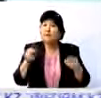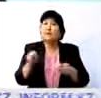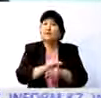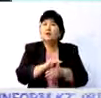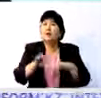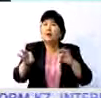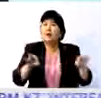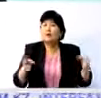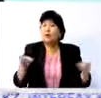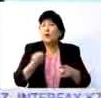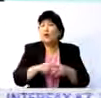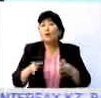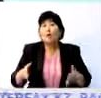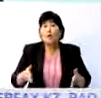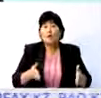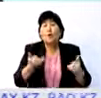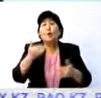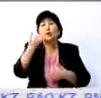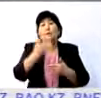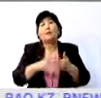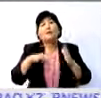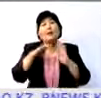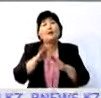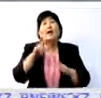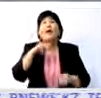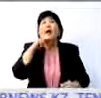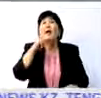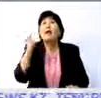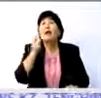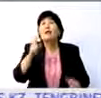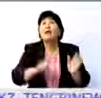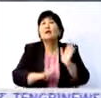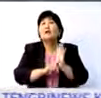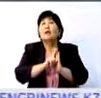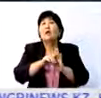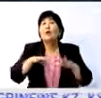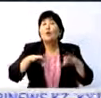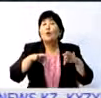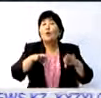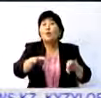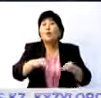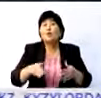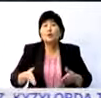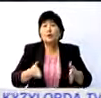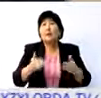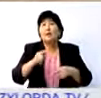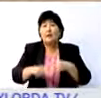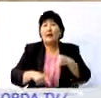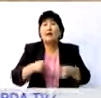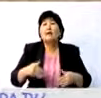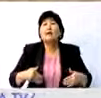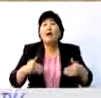керек. Сондықтан осы жолды осы бағдарлама кіргізілетін болады. Экономиканың күре тамыры саналатын көлік кешенін дамытуда алға ілгерушілік